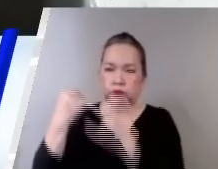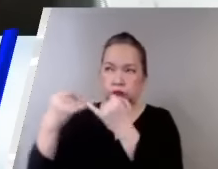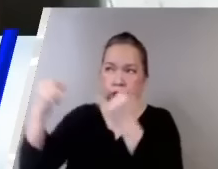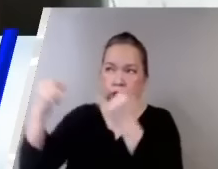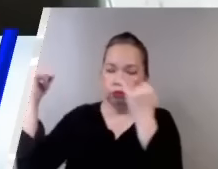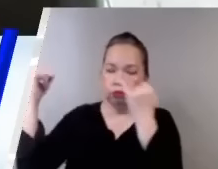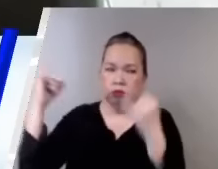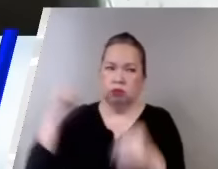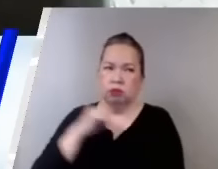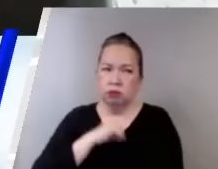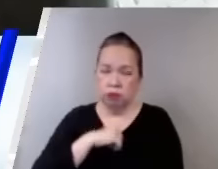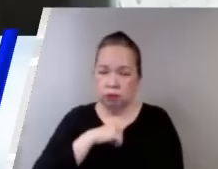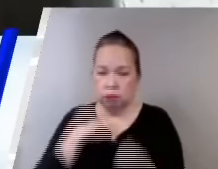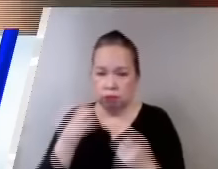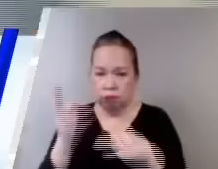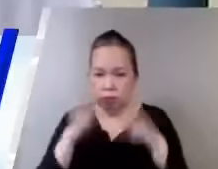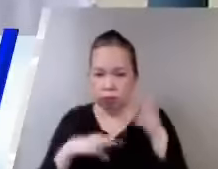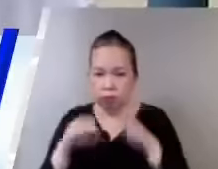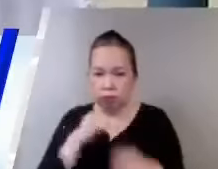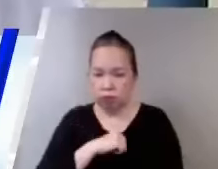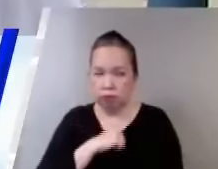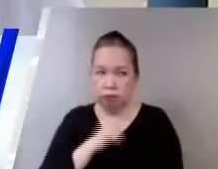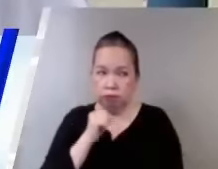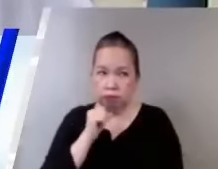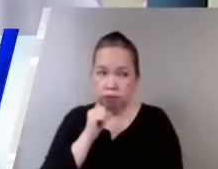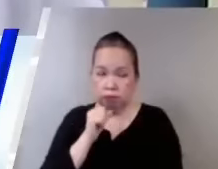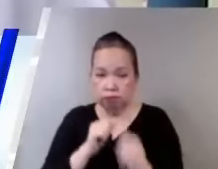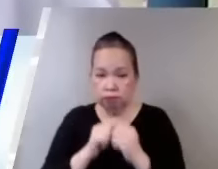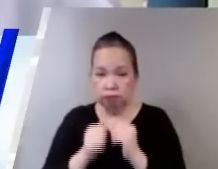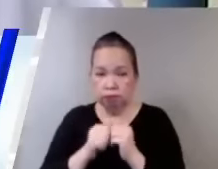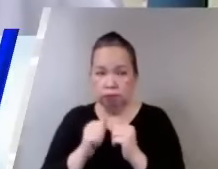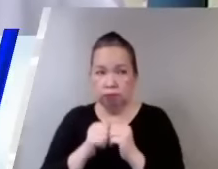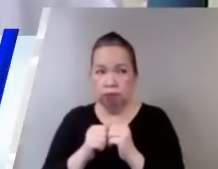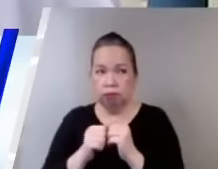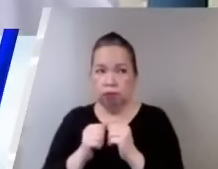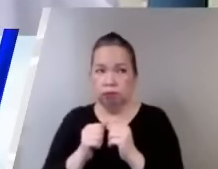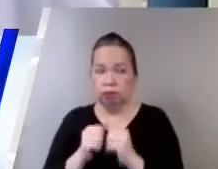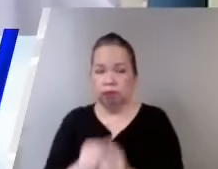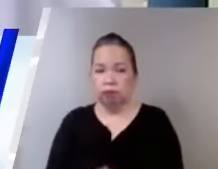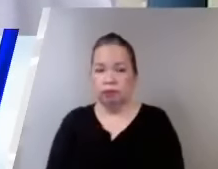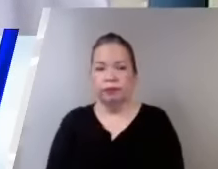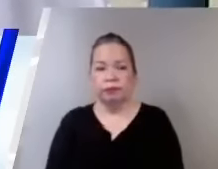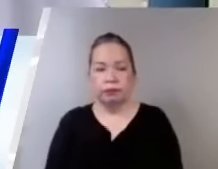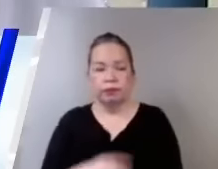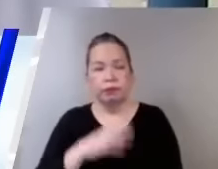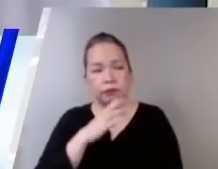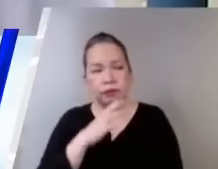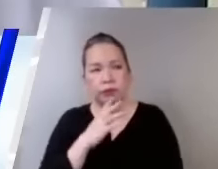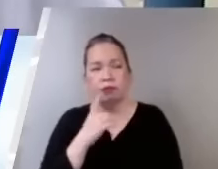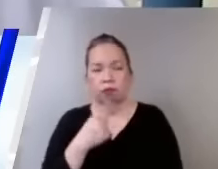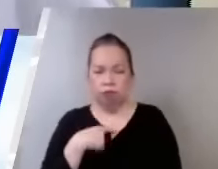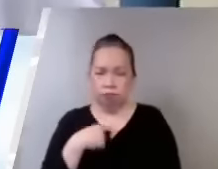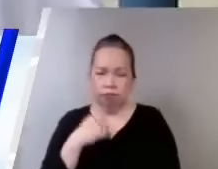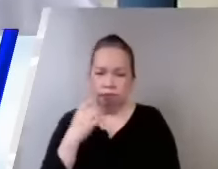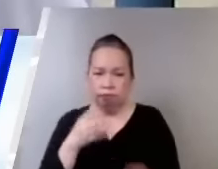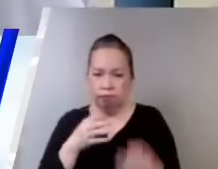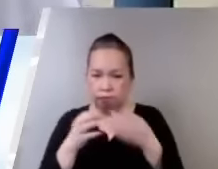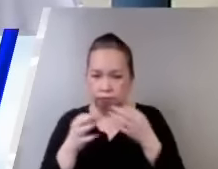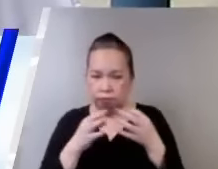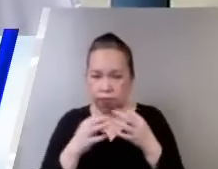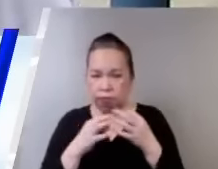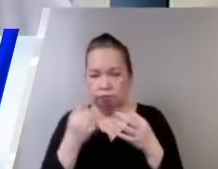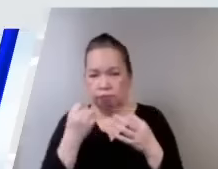po Hindi ko po sinasad ang Pakiusap lamang po namin ah kasi nakita naman po ninyo ung aming area is